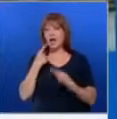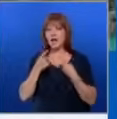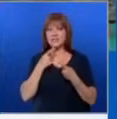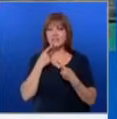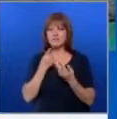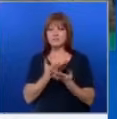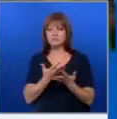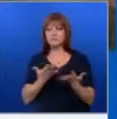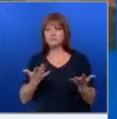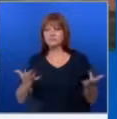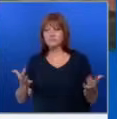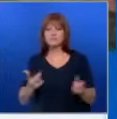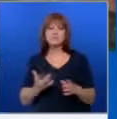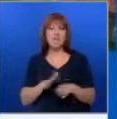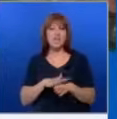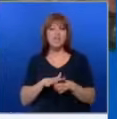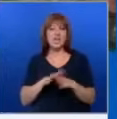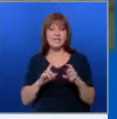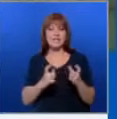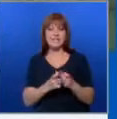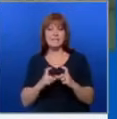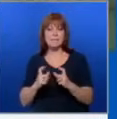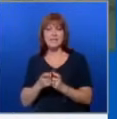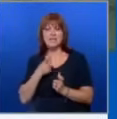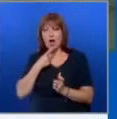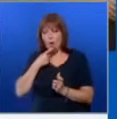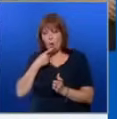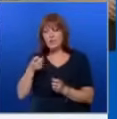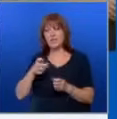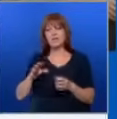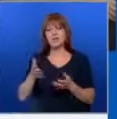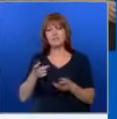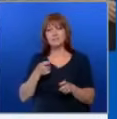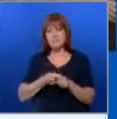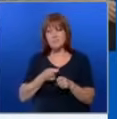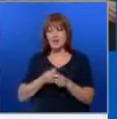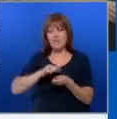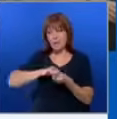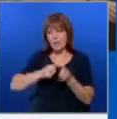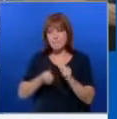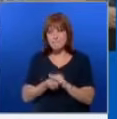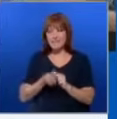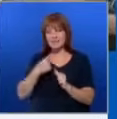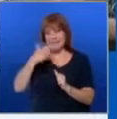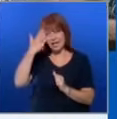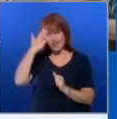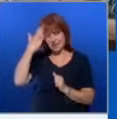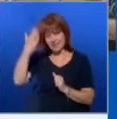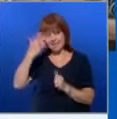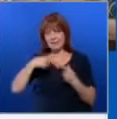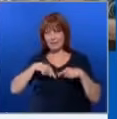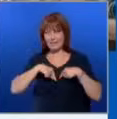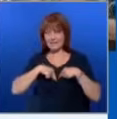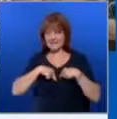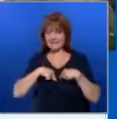почернени семейства, които с години водят битка за справедливост. Оказва се, че ефективните присъди